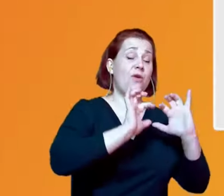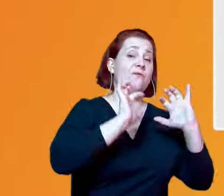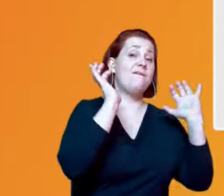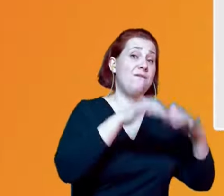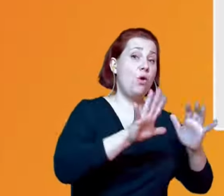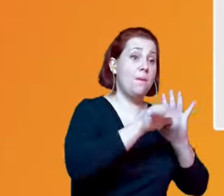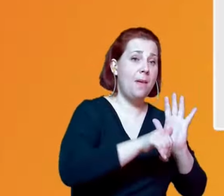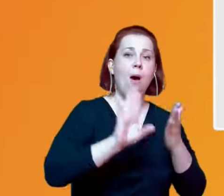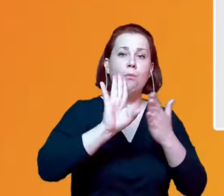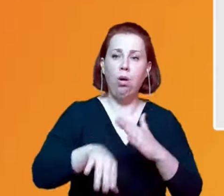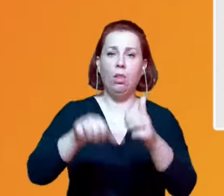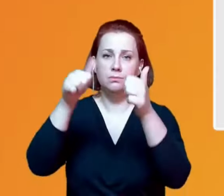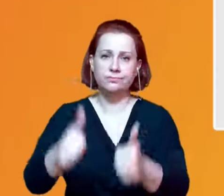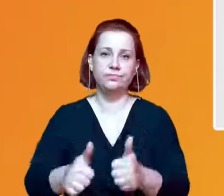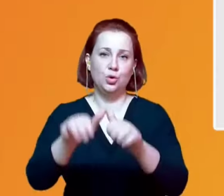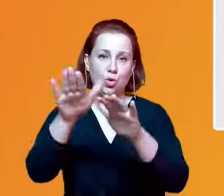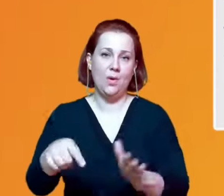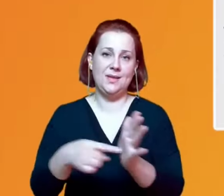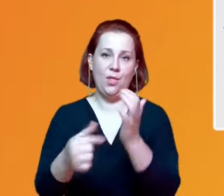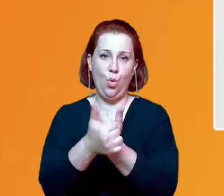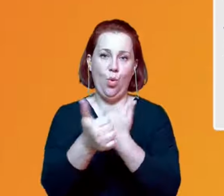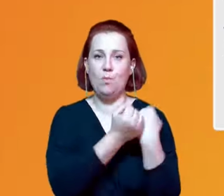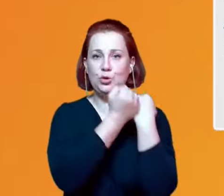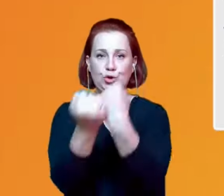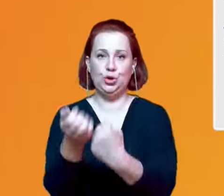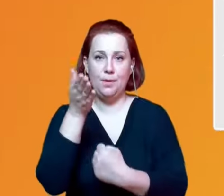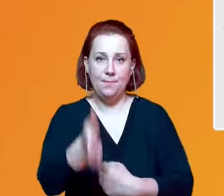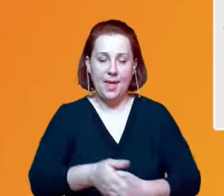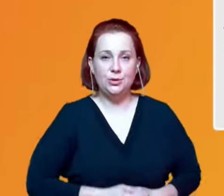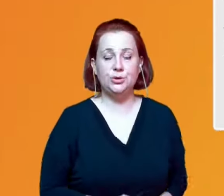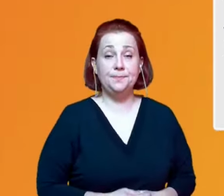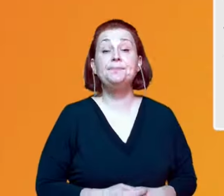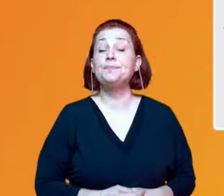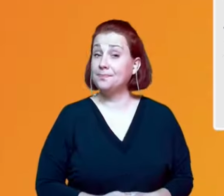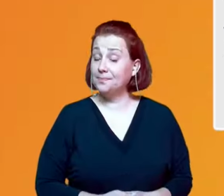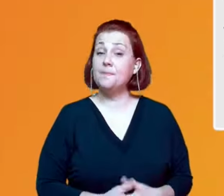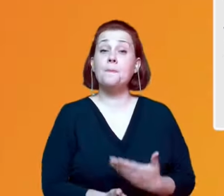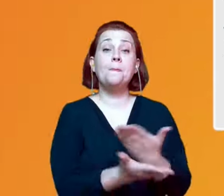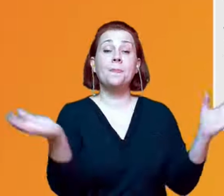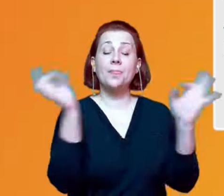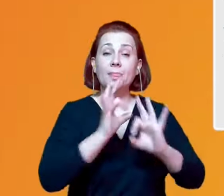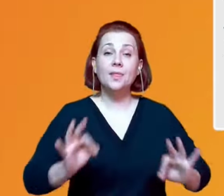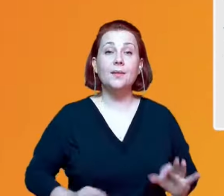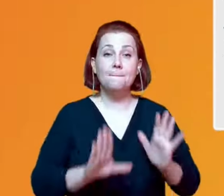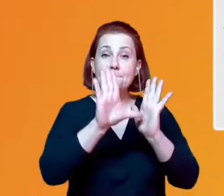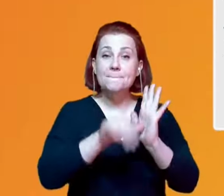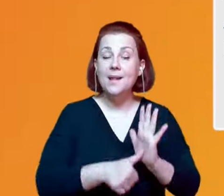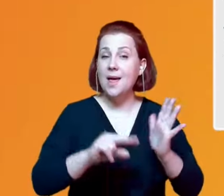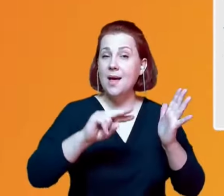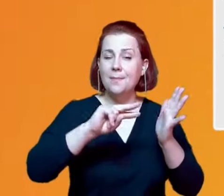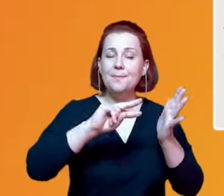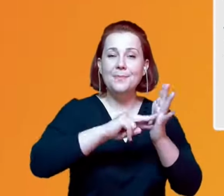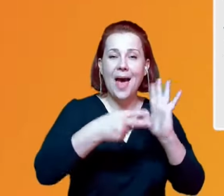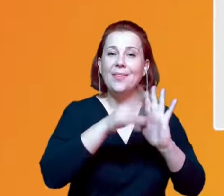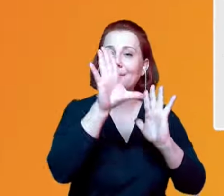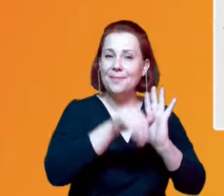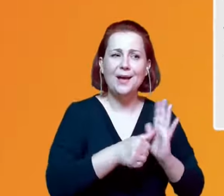Miejskim. Szanowni państwo, plan działań dla miast to taka deklaracja,